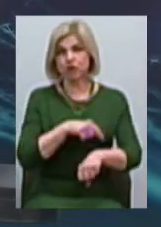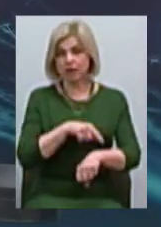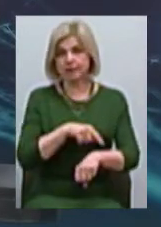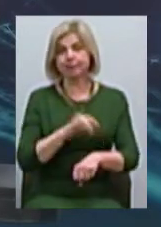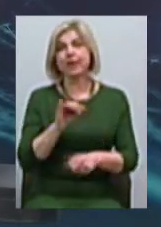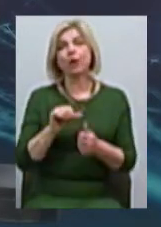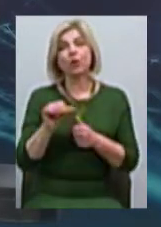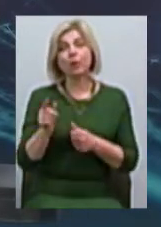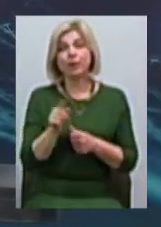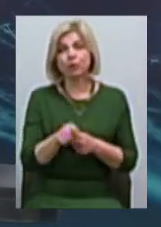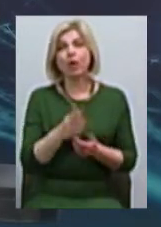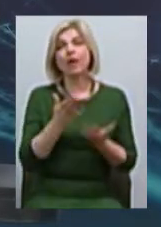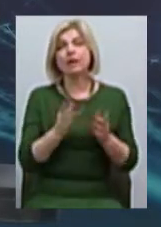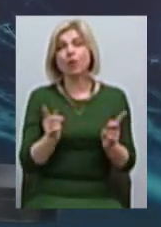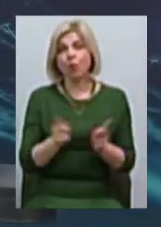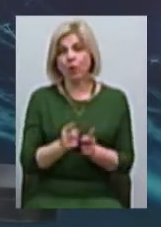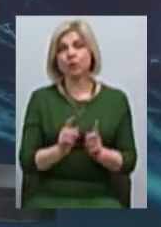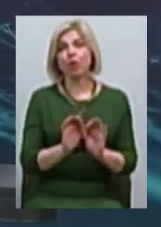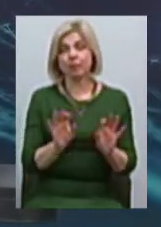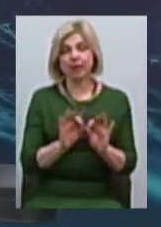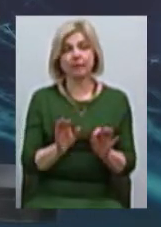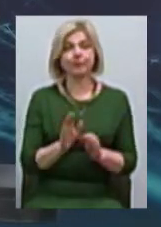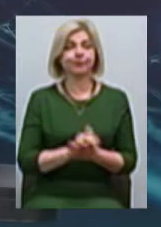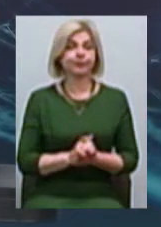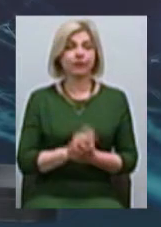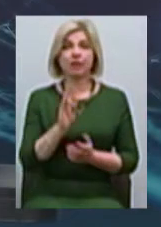Окрім того, можу, якщо коротко характеризувати по Миколаївській області, то